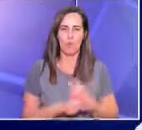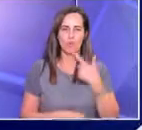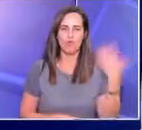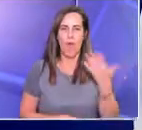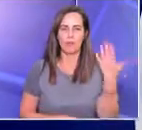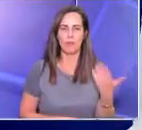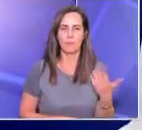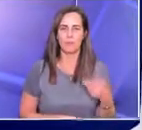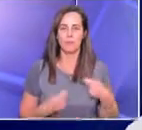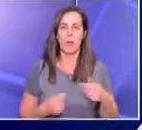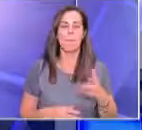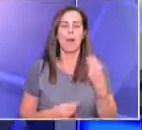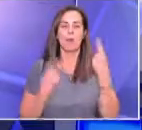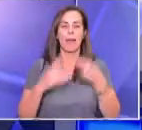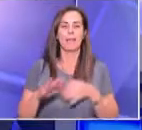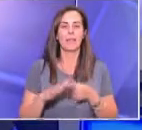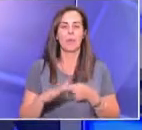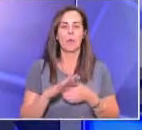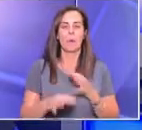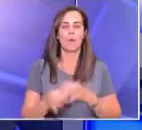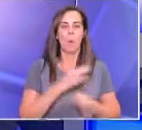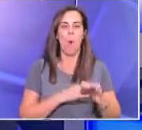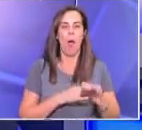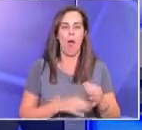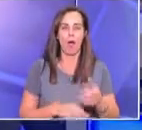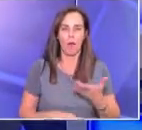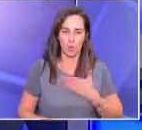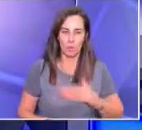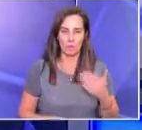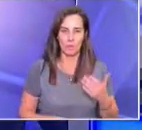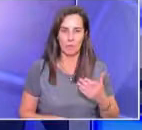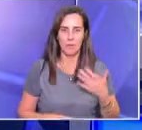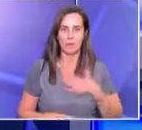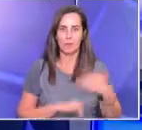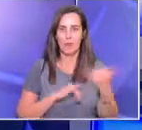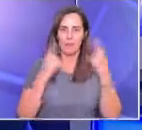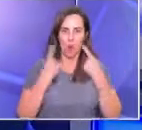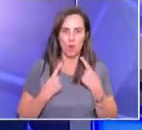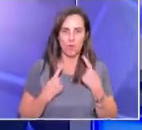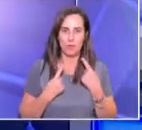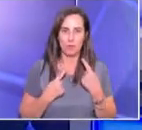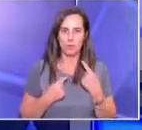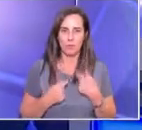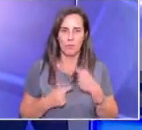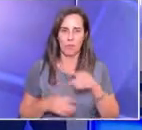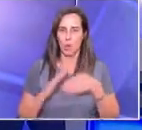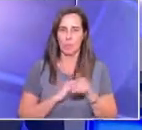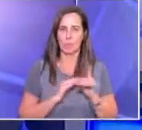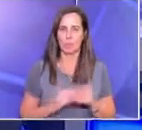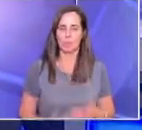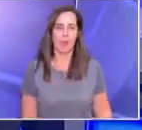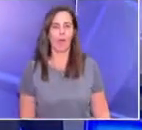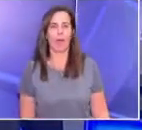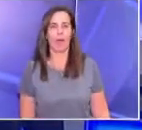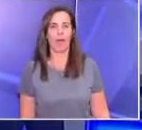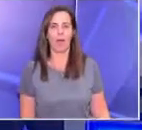נותנים לחרדים שנים, בתמורה לצמיחה שלהם? דרך, אתם רוצים להביא את דויץ'. אני לא יודעת, אני לא נכנסת... דויץ'? אז אני אומרת, אני לא נכנסת לזה כרגע. אין,